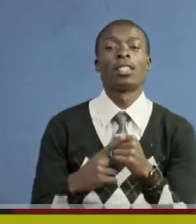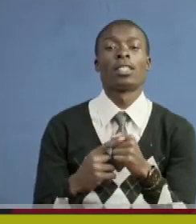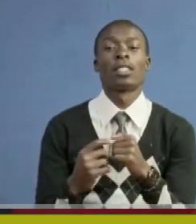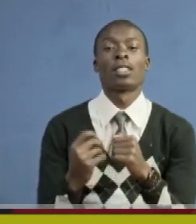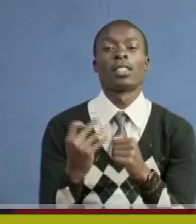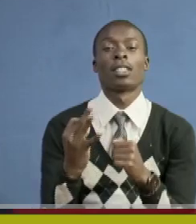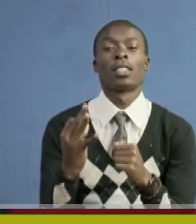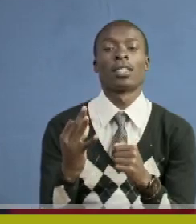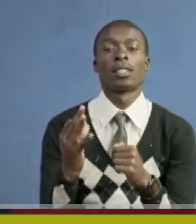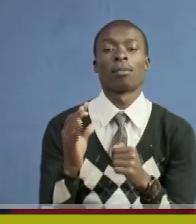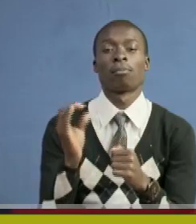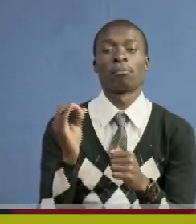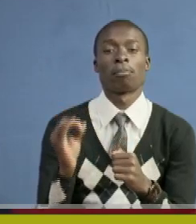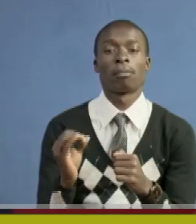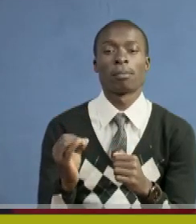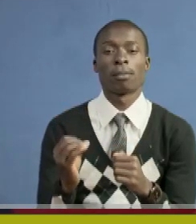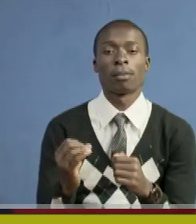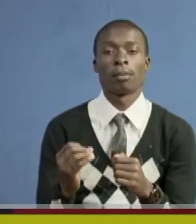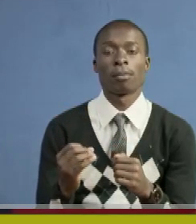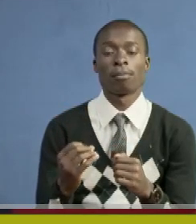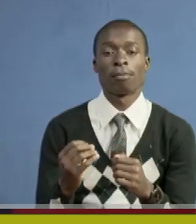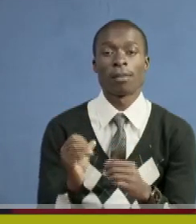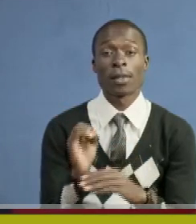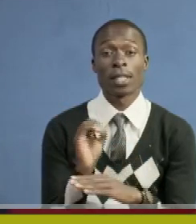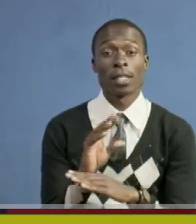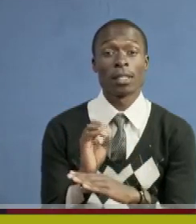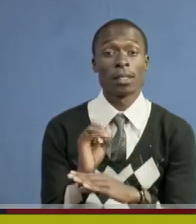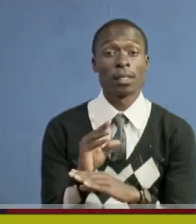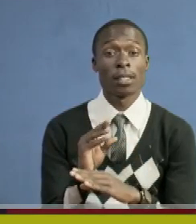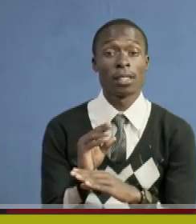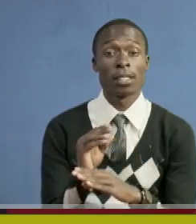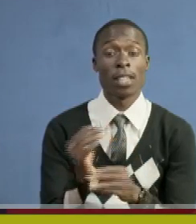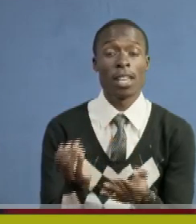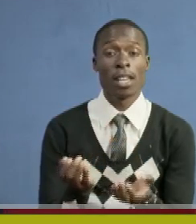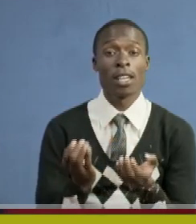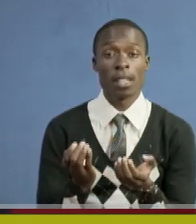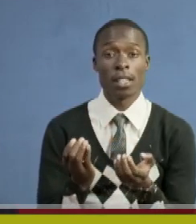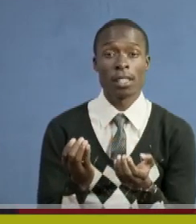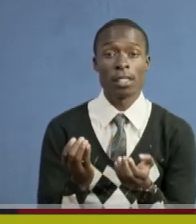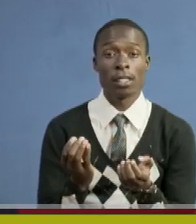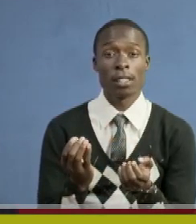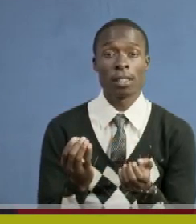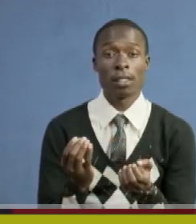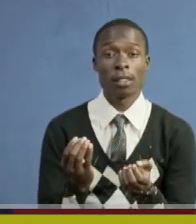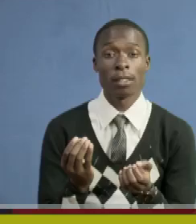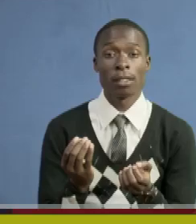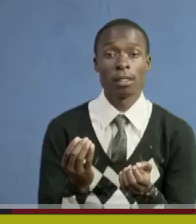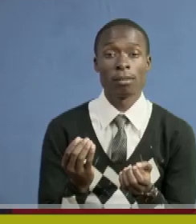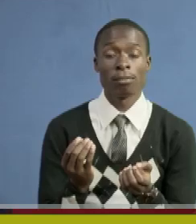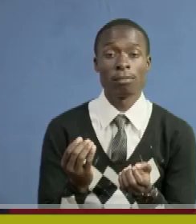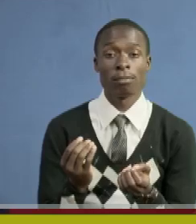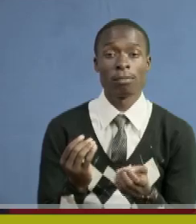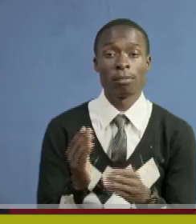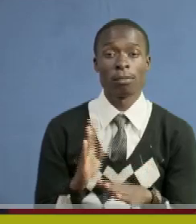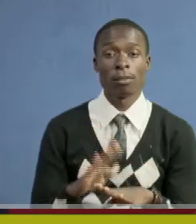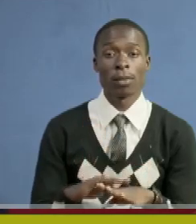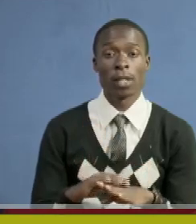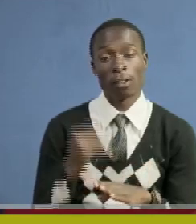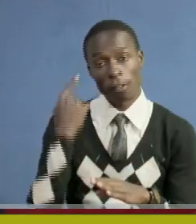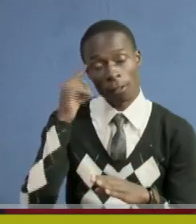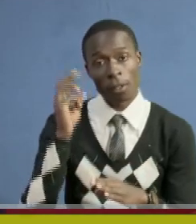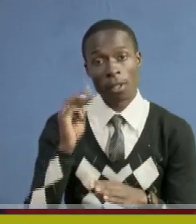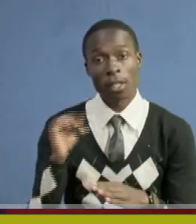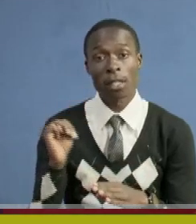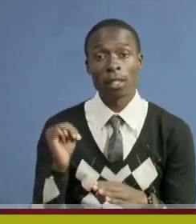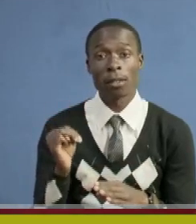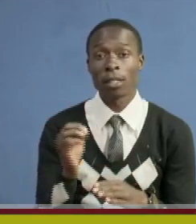advised according to the report that they needed not be for them. They advised